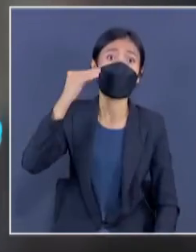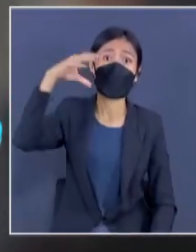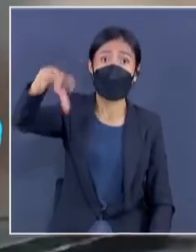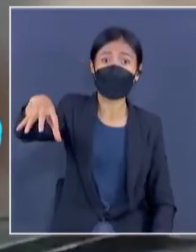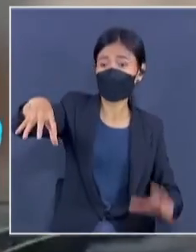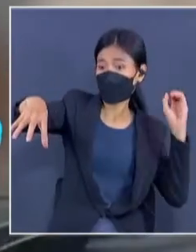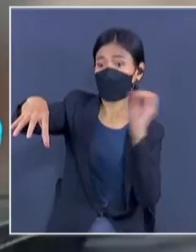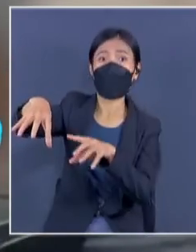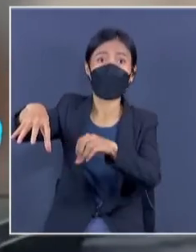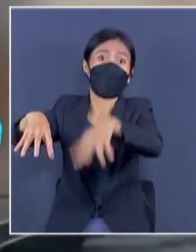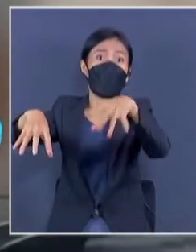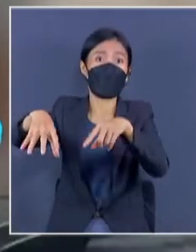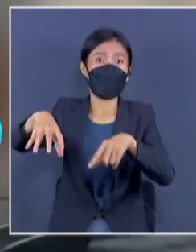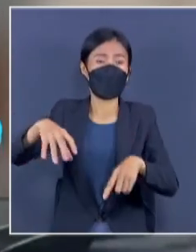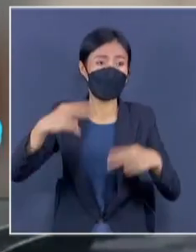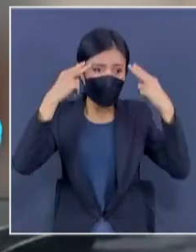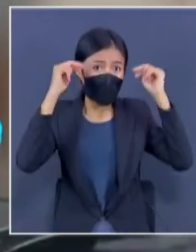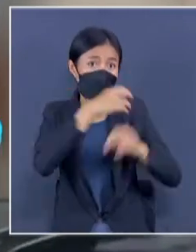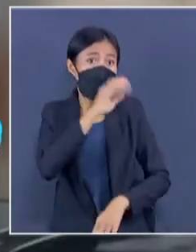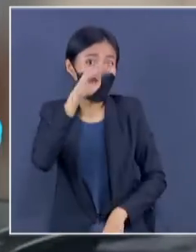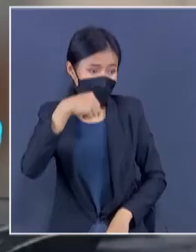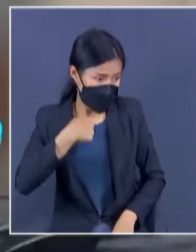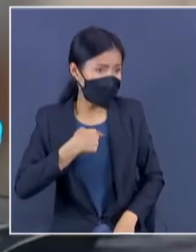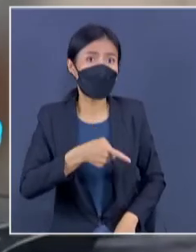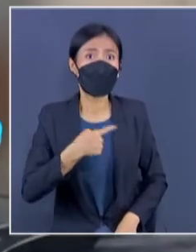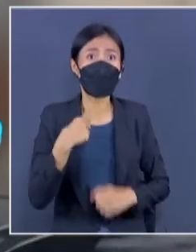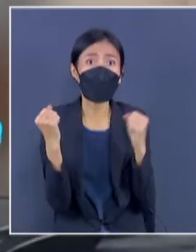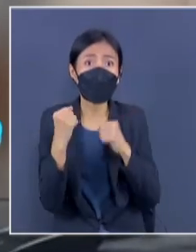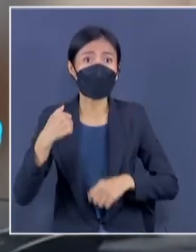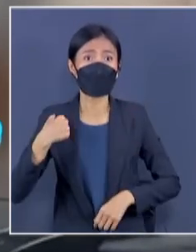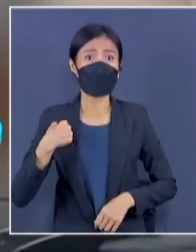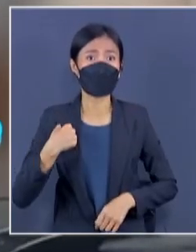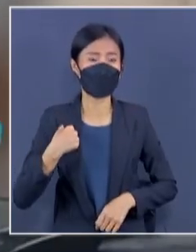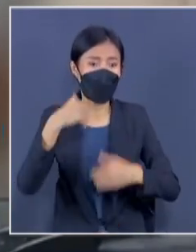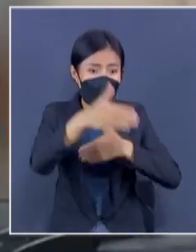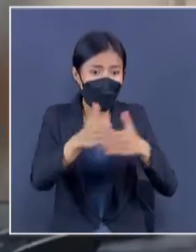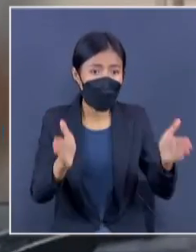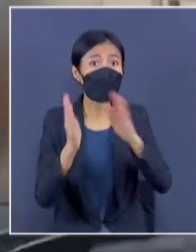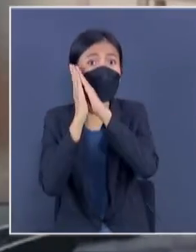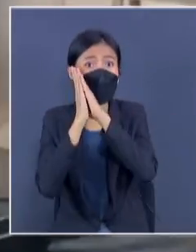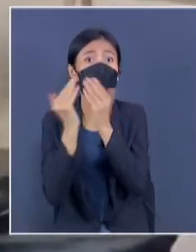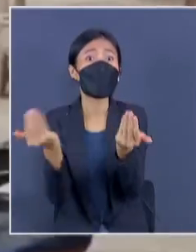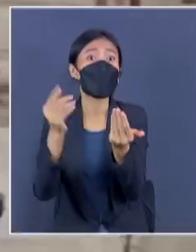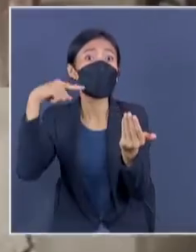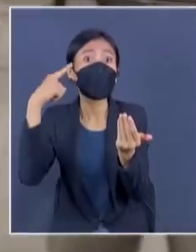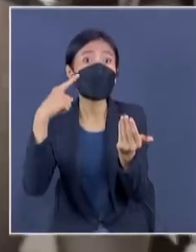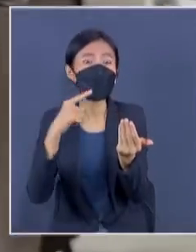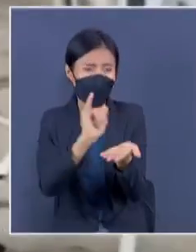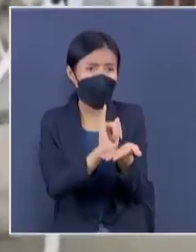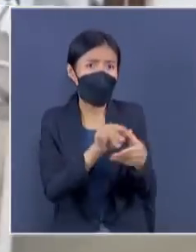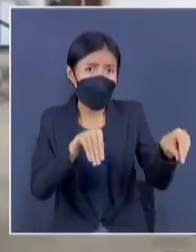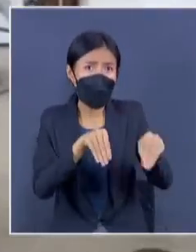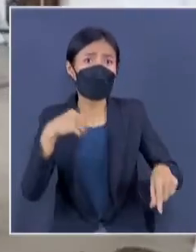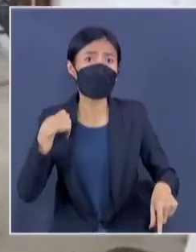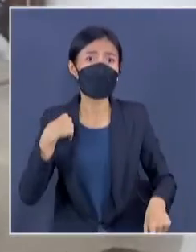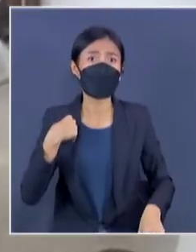กอยู่ด้านหน้าด้วยท่านนายกบอกว่าโอ้โหกลัวเหมือนกันนะแต่ไม่น่าจะใช่เรื่องของการเมืองก็เป็นแบบนี้ครับเบื้องต้นตำรวจได้เชิญผู้ปก